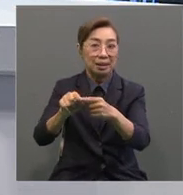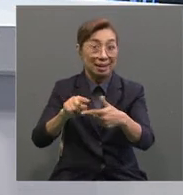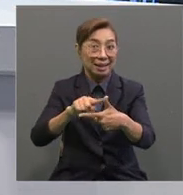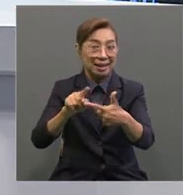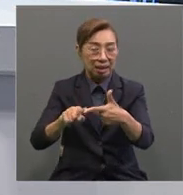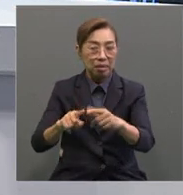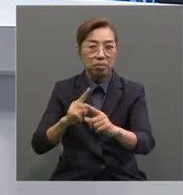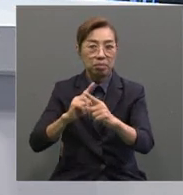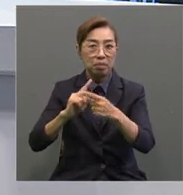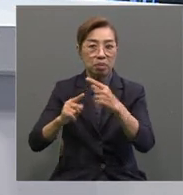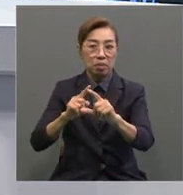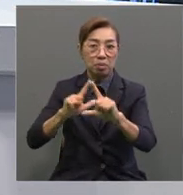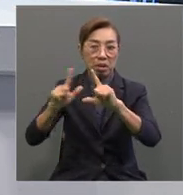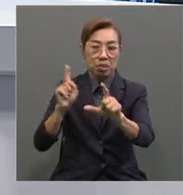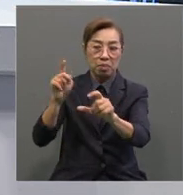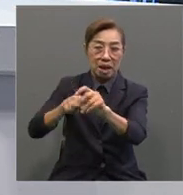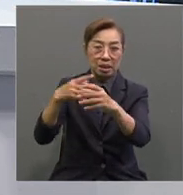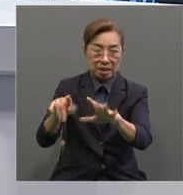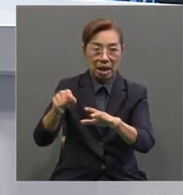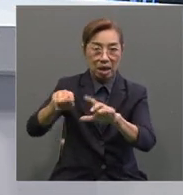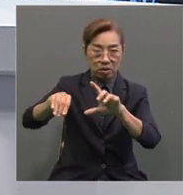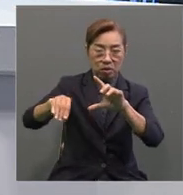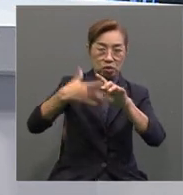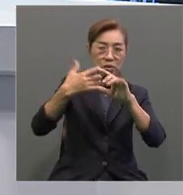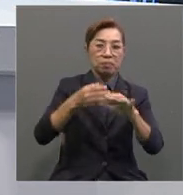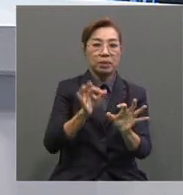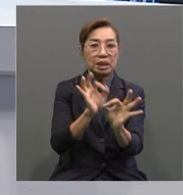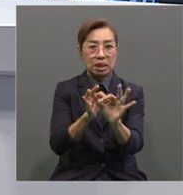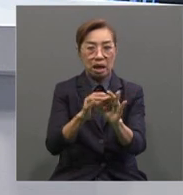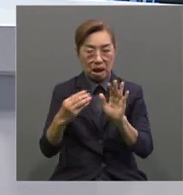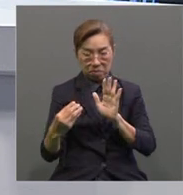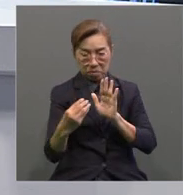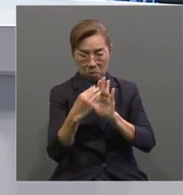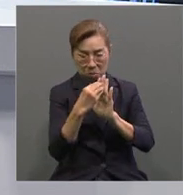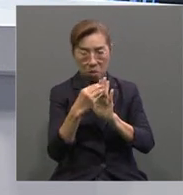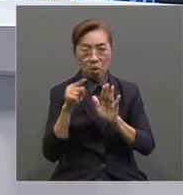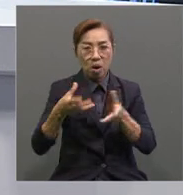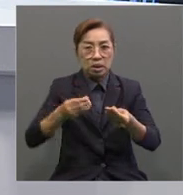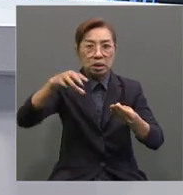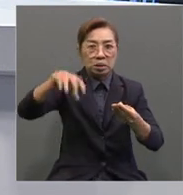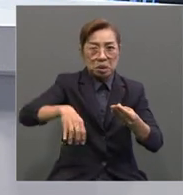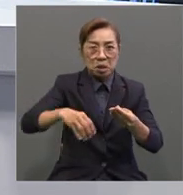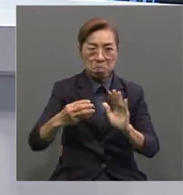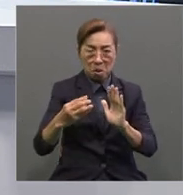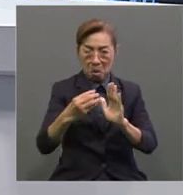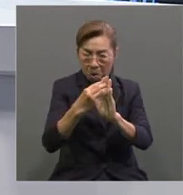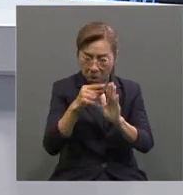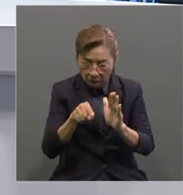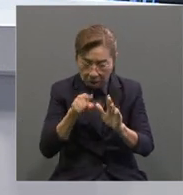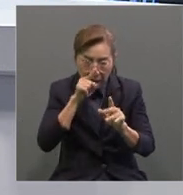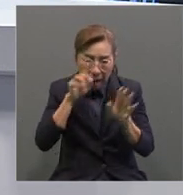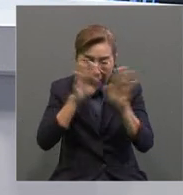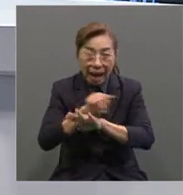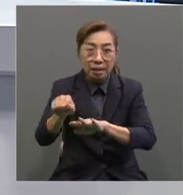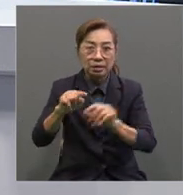เขาจะใช้ชื่อบัญชีค่ะที่มีโลโก้ของกรมที่ดินเลยนะคะเาบอกว่าเป็นโลโก้ของกรมที่ดินเเหมือนจริงค่ะต่อมาเขาจะส่ง